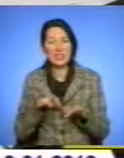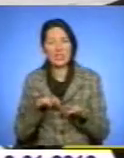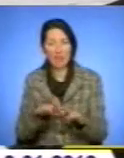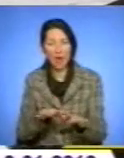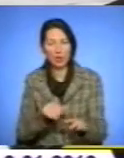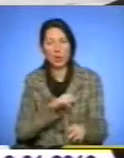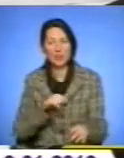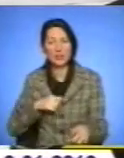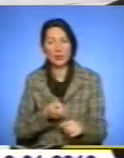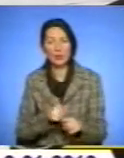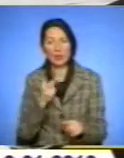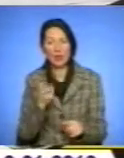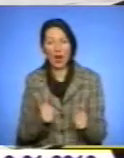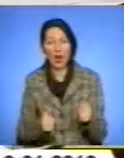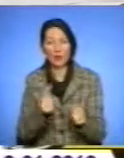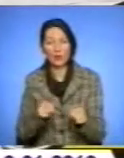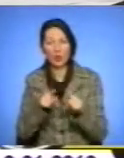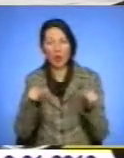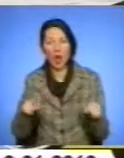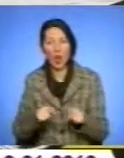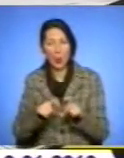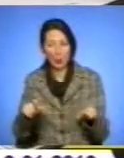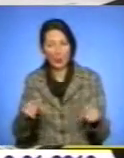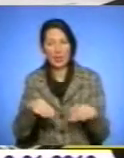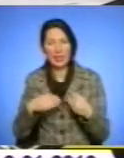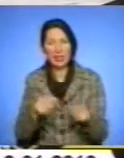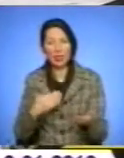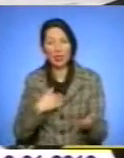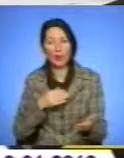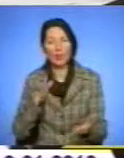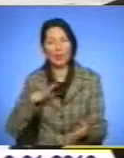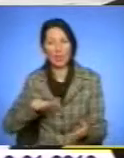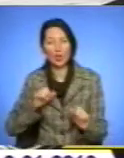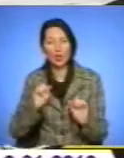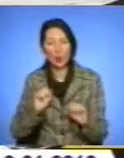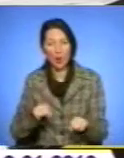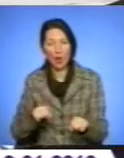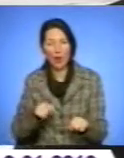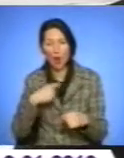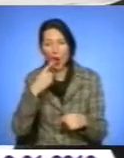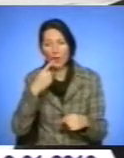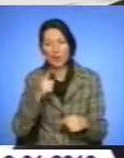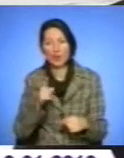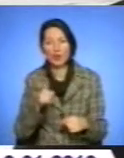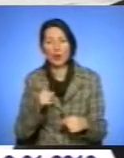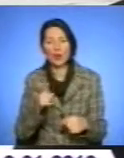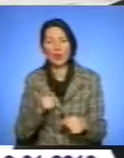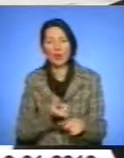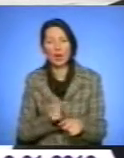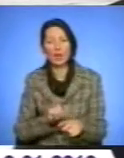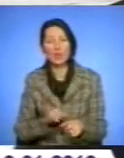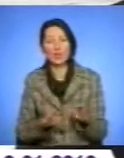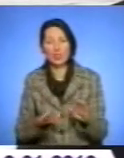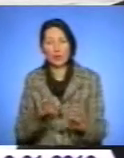а саме ці два автоматизовані пости, дають нам і надію, і право говорити про те, що більш виважені